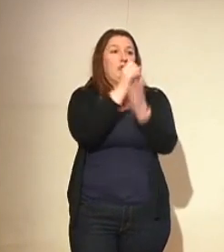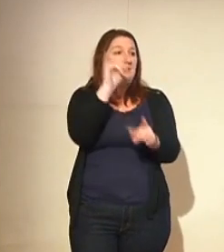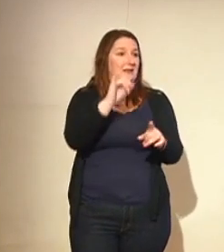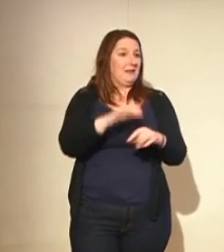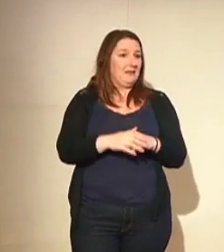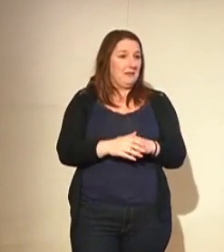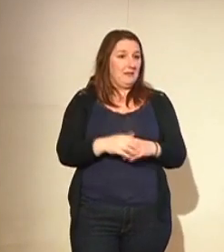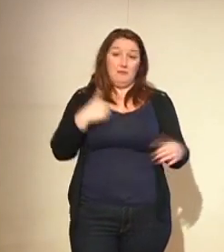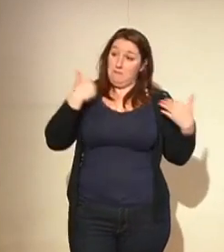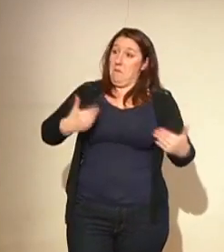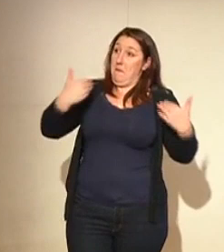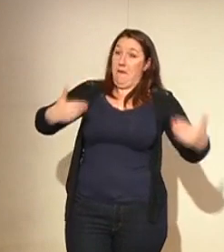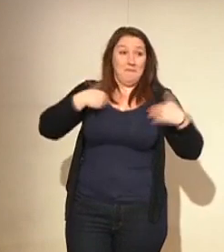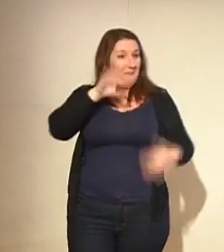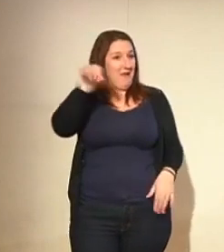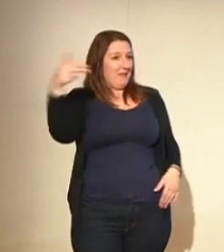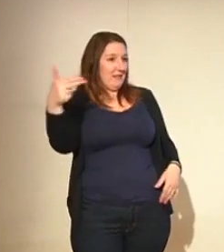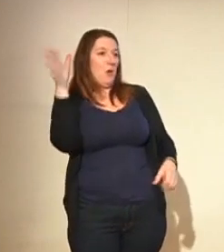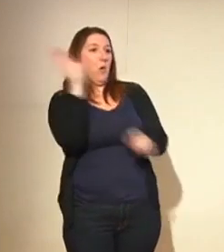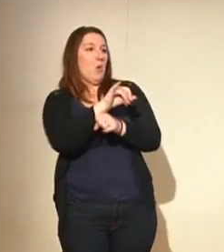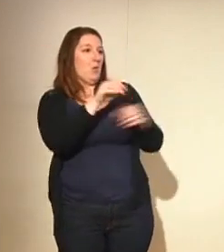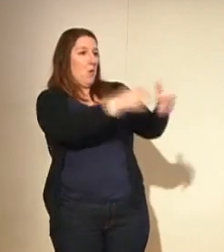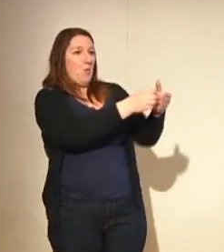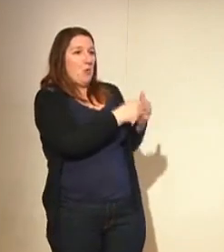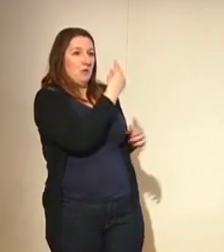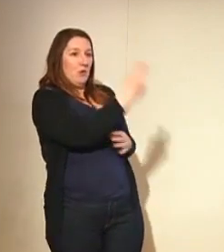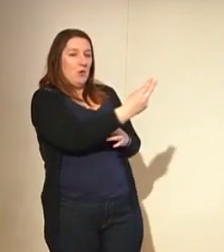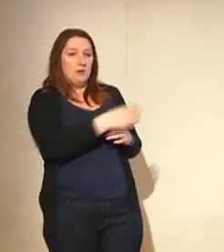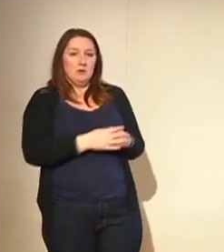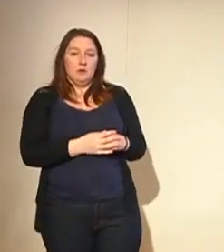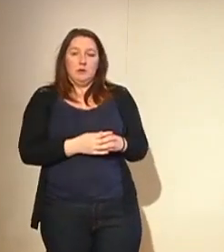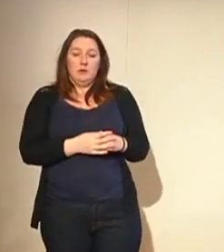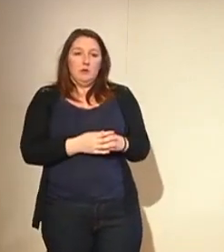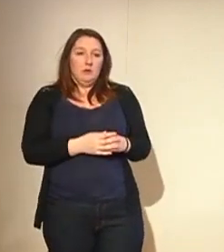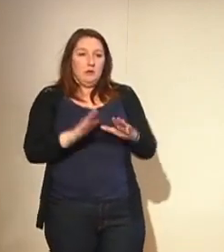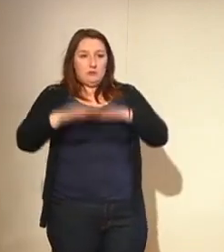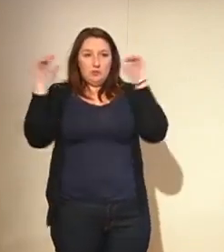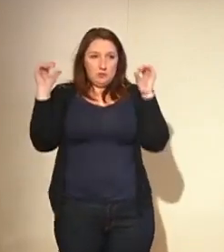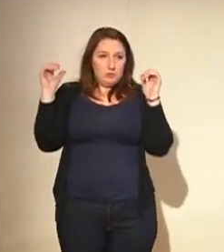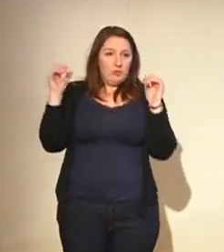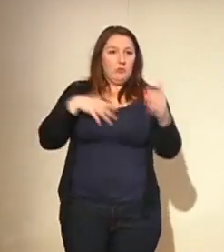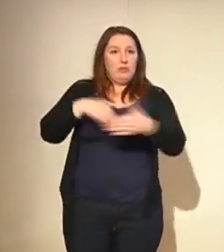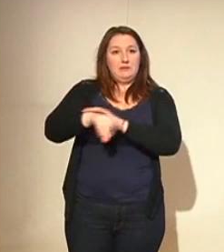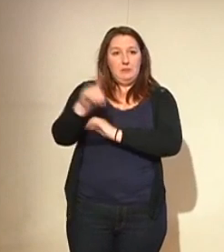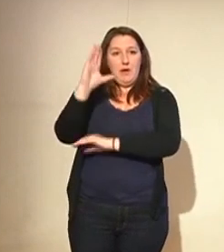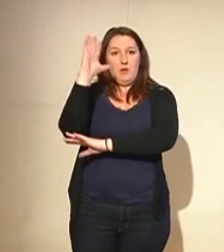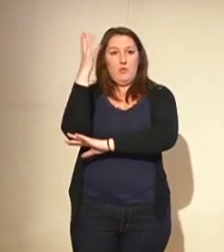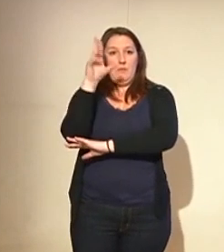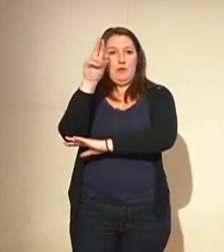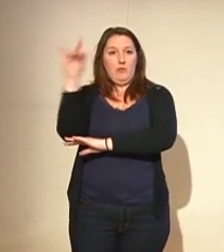Breuil national contre deux groupes abstention ne prend pas part au vote